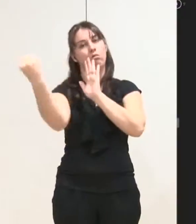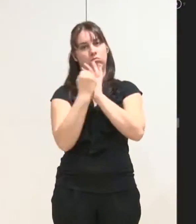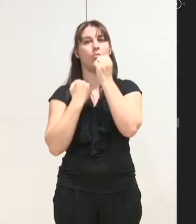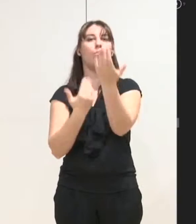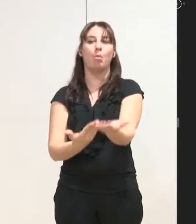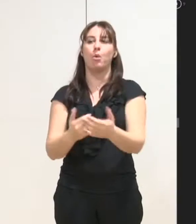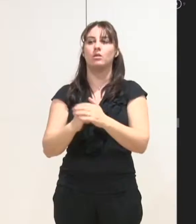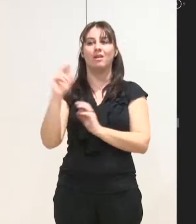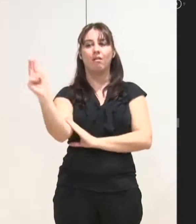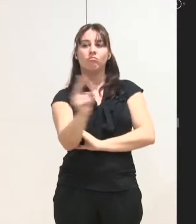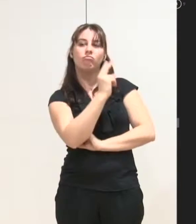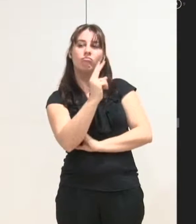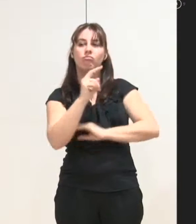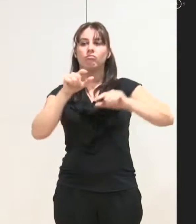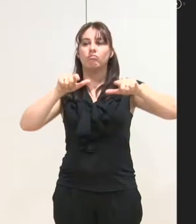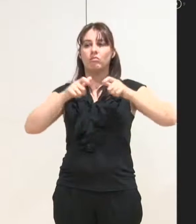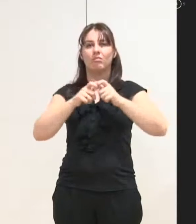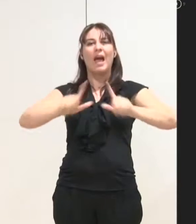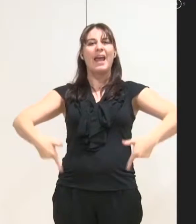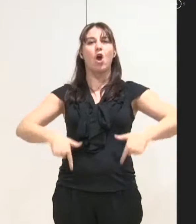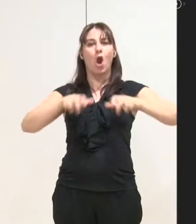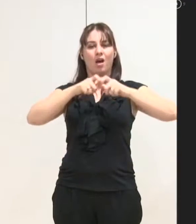vous voyez ici quelques vues, on va faire le tour